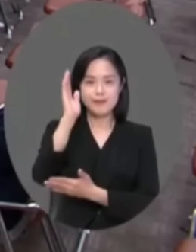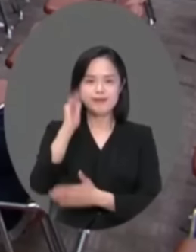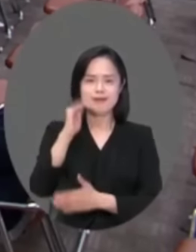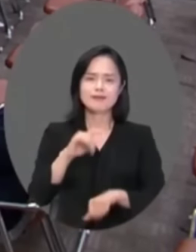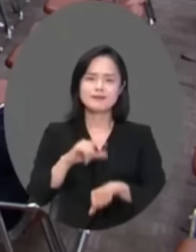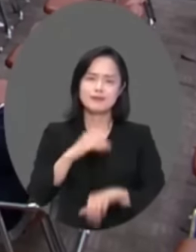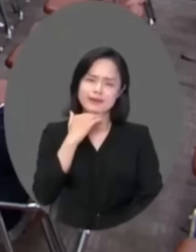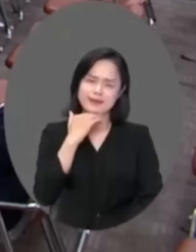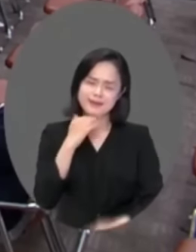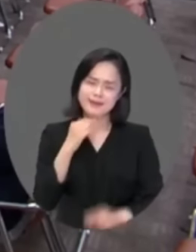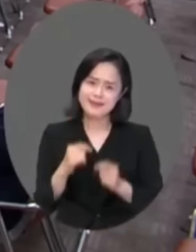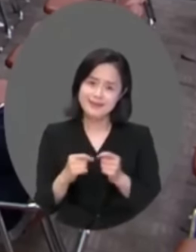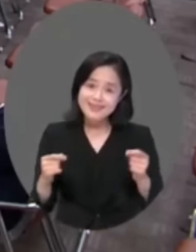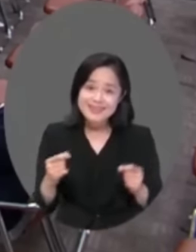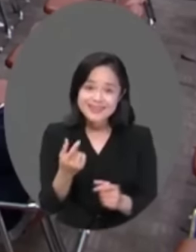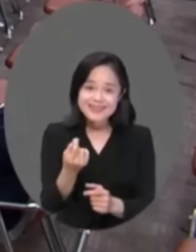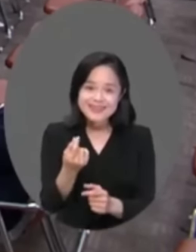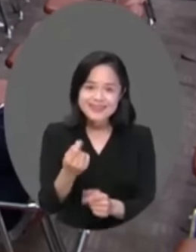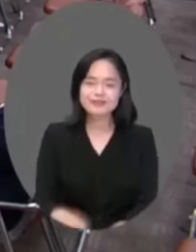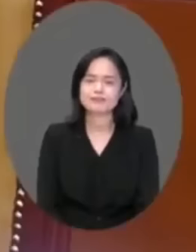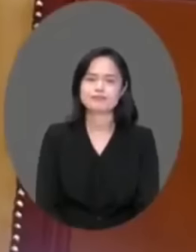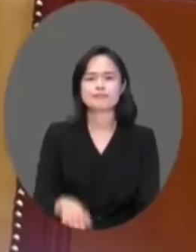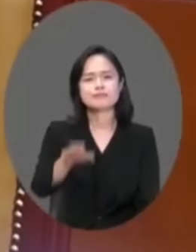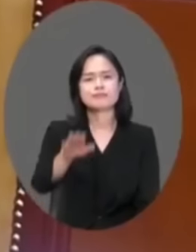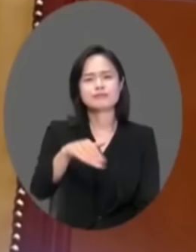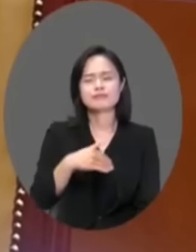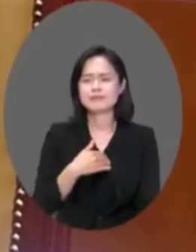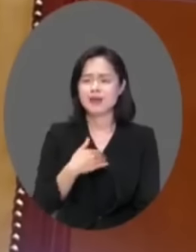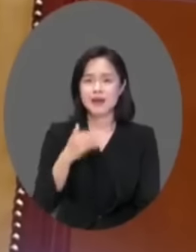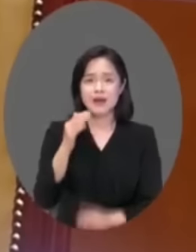아니 왜 왜 저 하기 전에 자꾸 싸우 가지고 리듬을